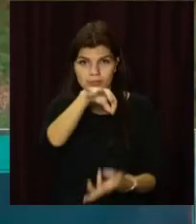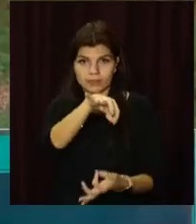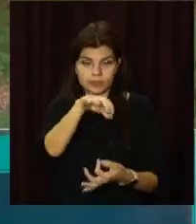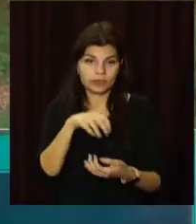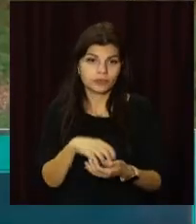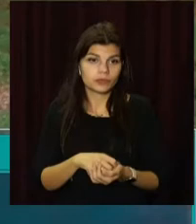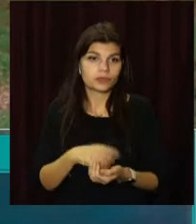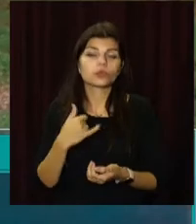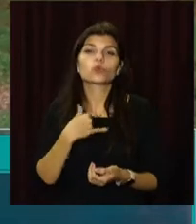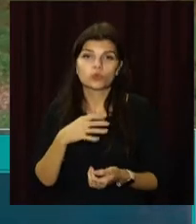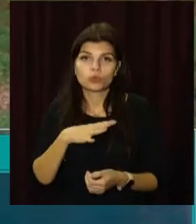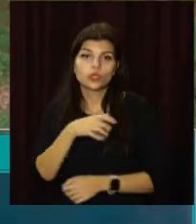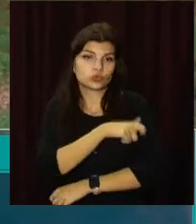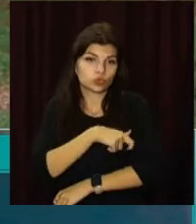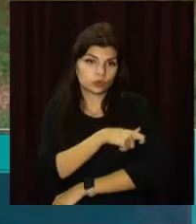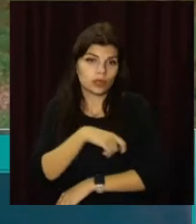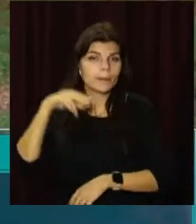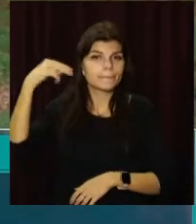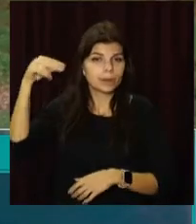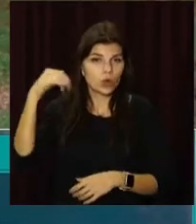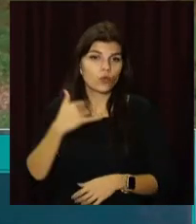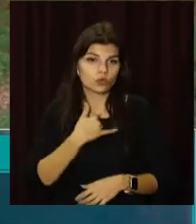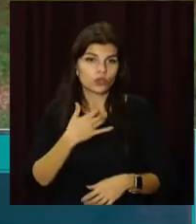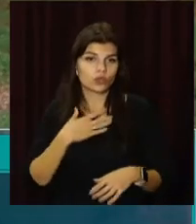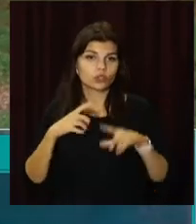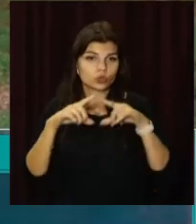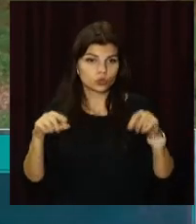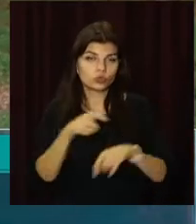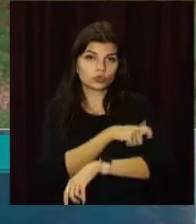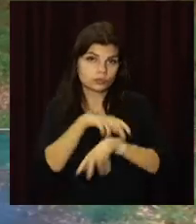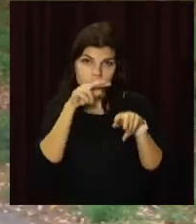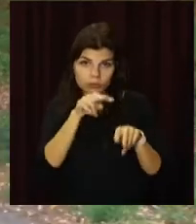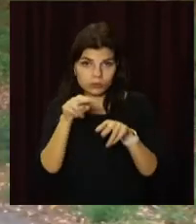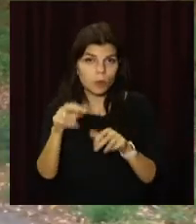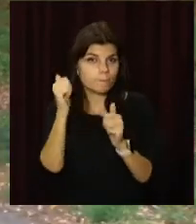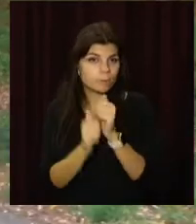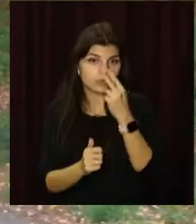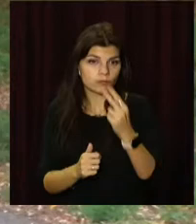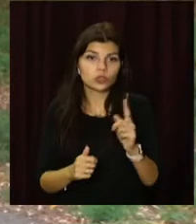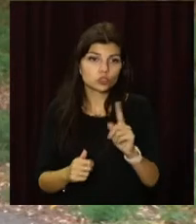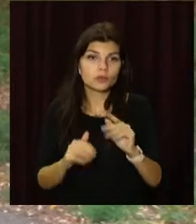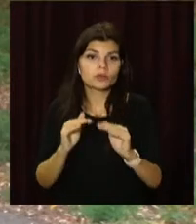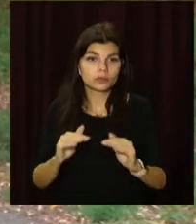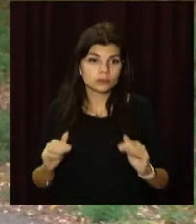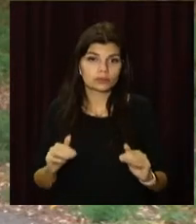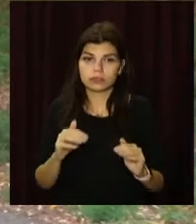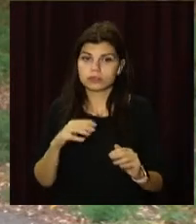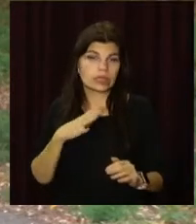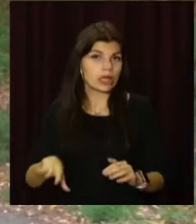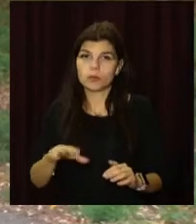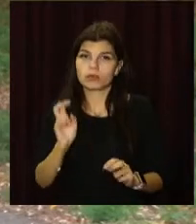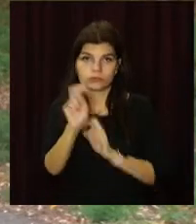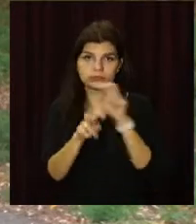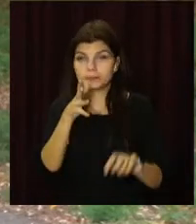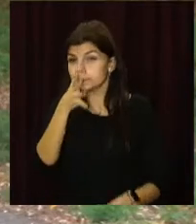відбувалося чергування. На перервах наші вчителі чергували і постійно дивилися за тим, щоб діти не знаходилися